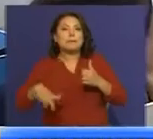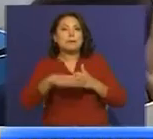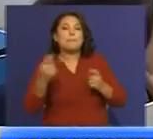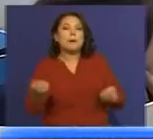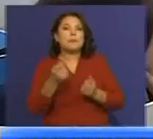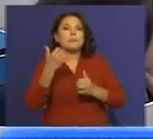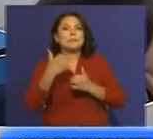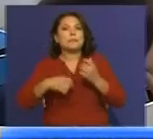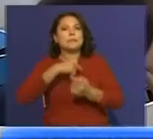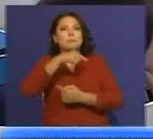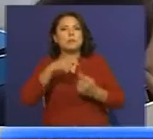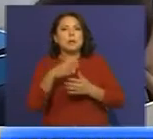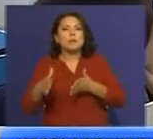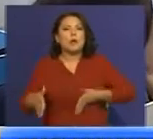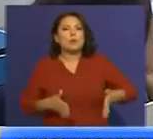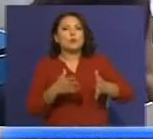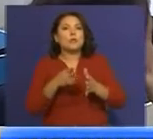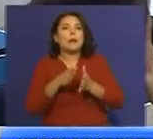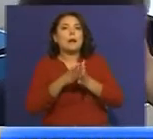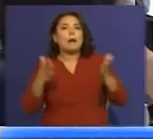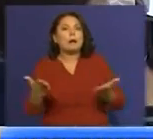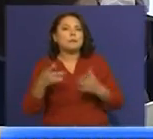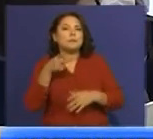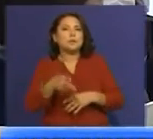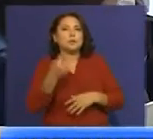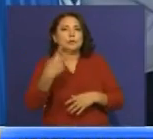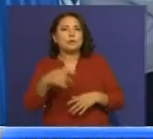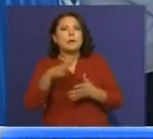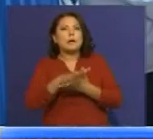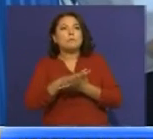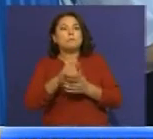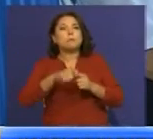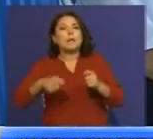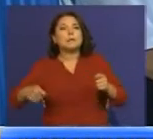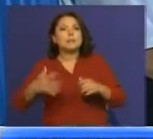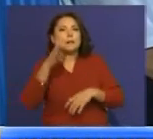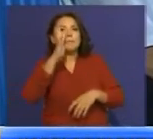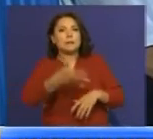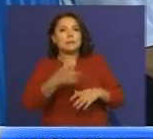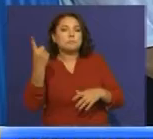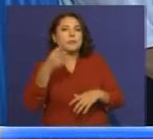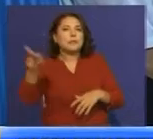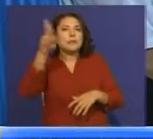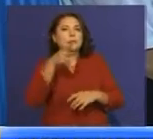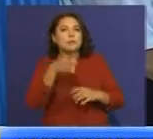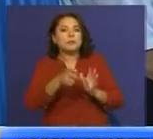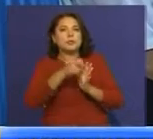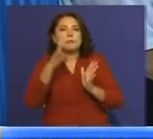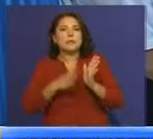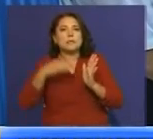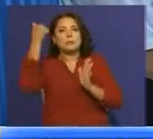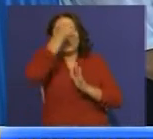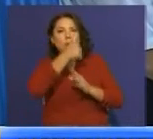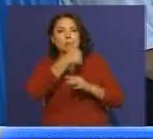среднего бизнеса. Дорожную карту бизнеса 2020 поручено продлить на 5 лет. С 1 января 2019